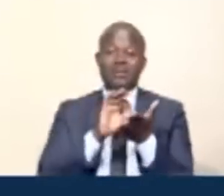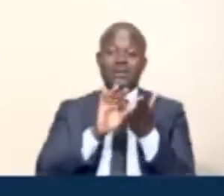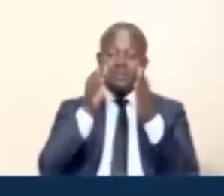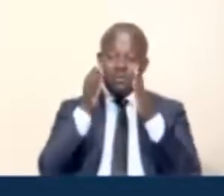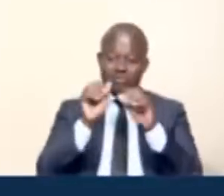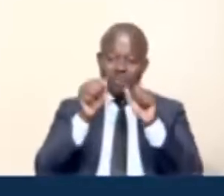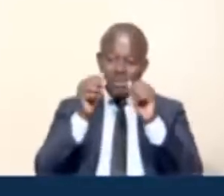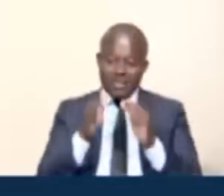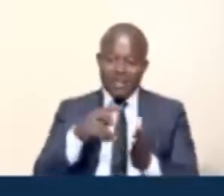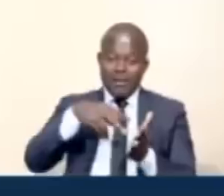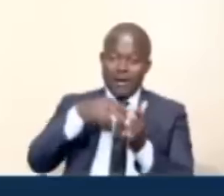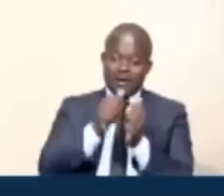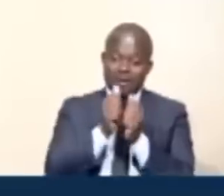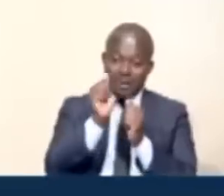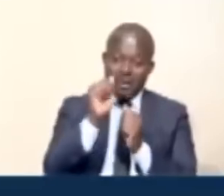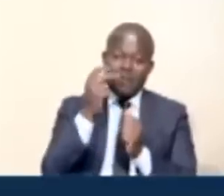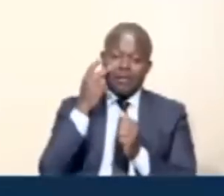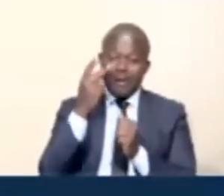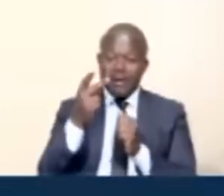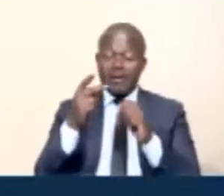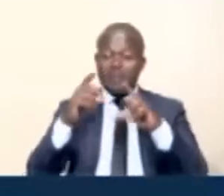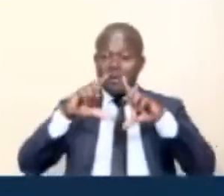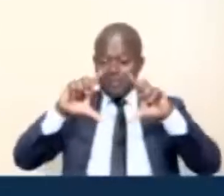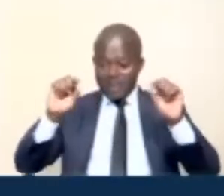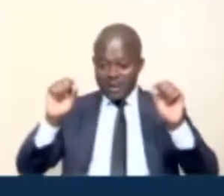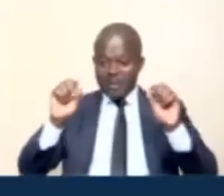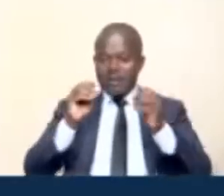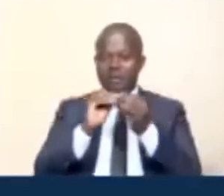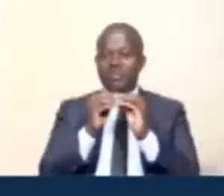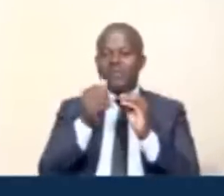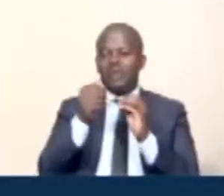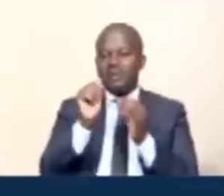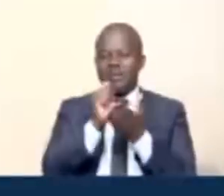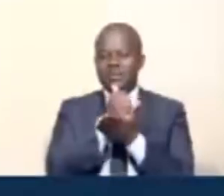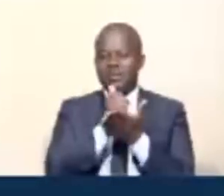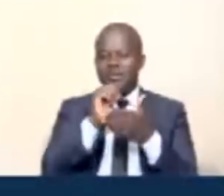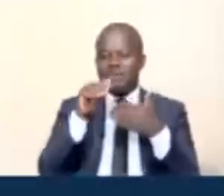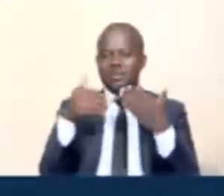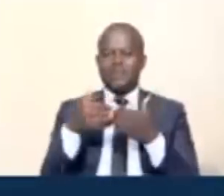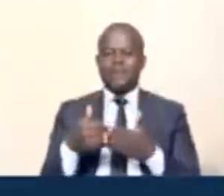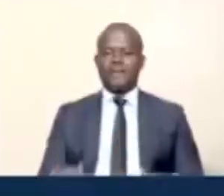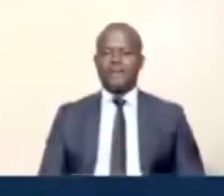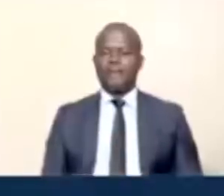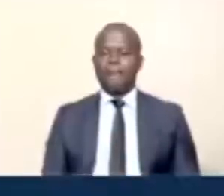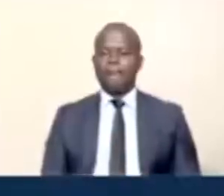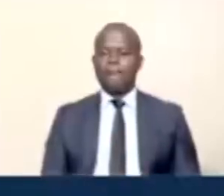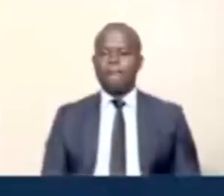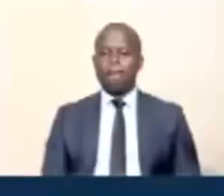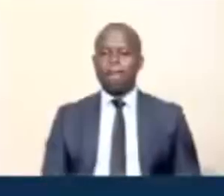umumotari bahagararanye nawe, barebe plaque ye, barebe ibyangombwa byose bandike.